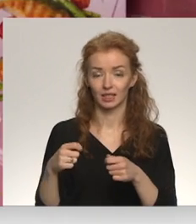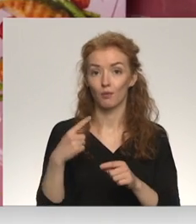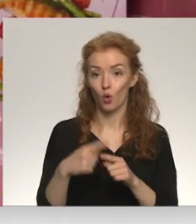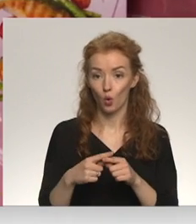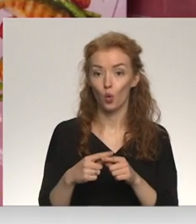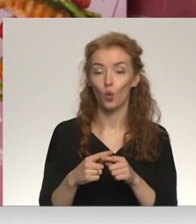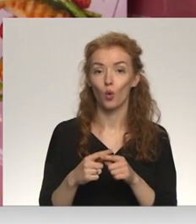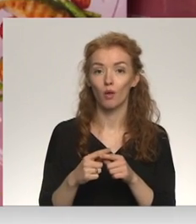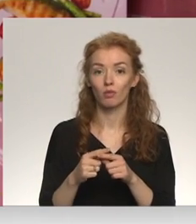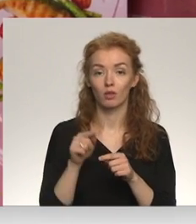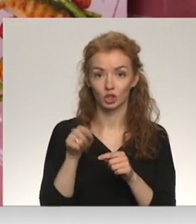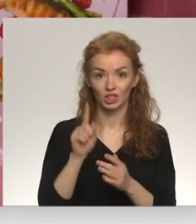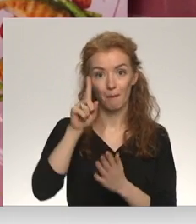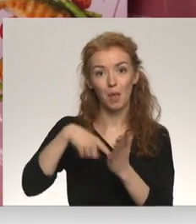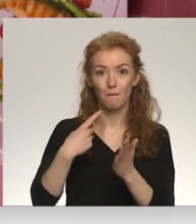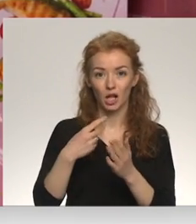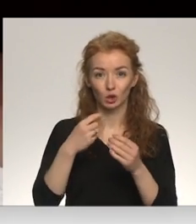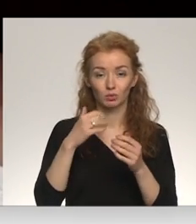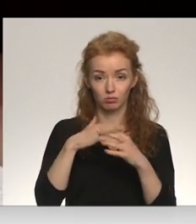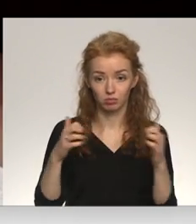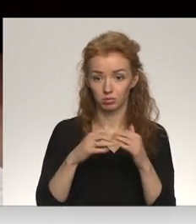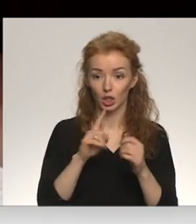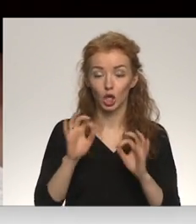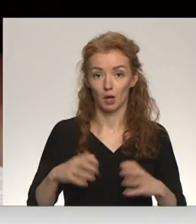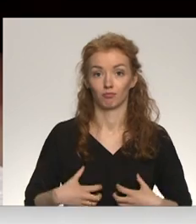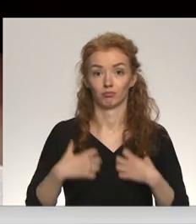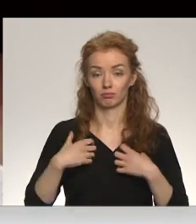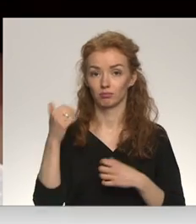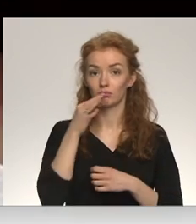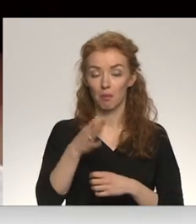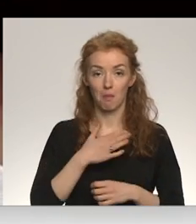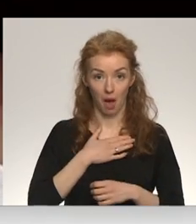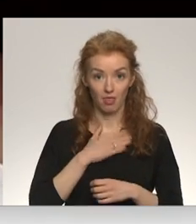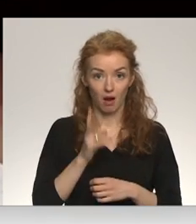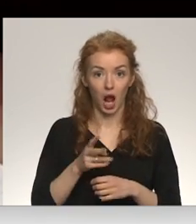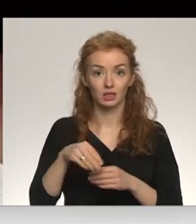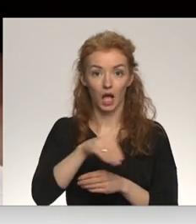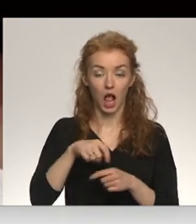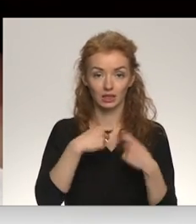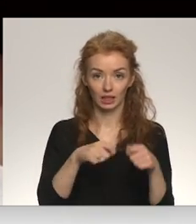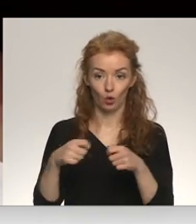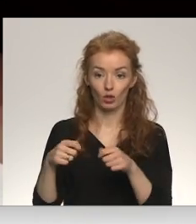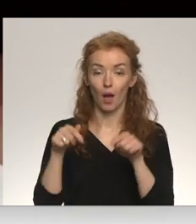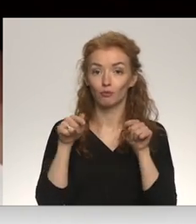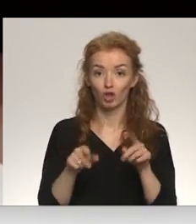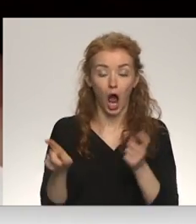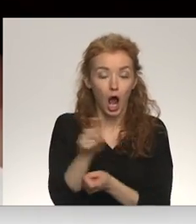Krivats pieprasījumu nosauc par ārprātīgu. Man kā sāls tirgotājiem, protams, ir šī